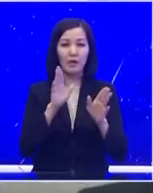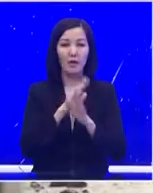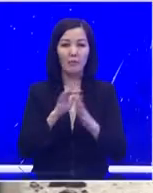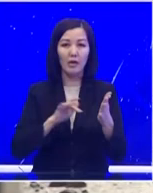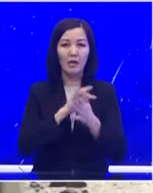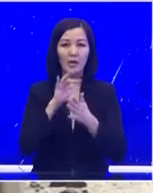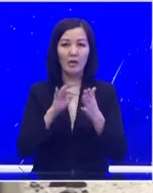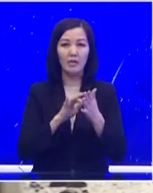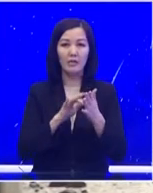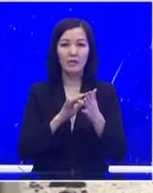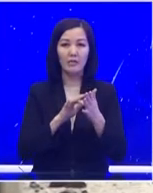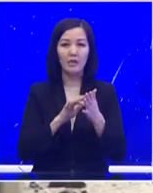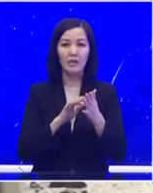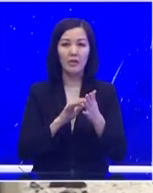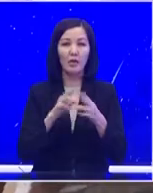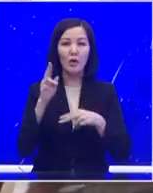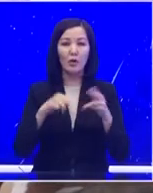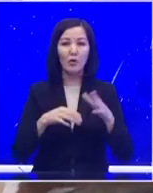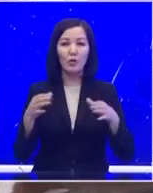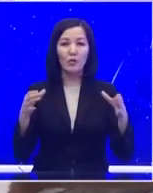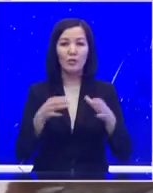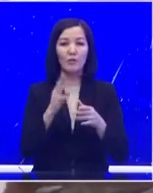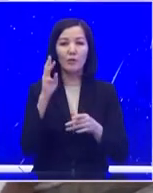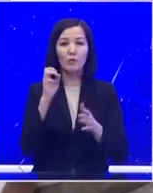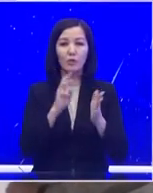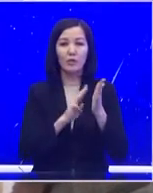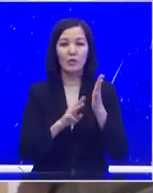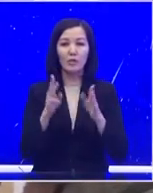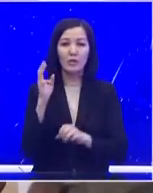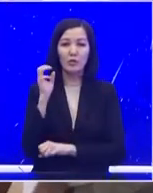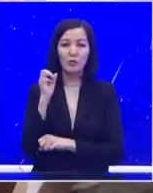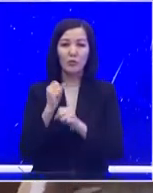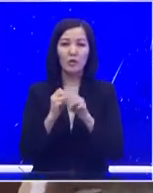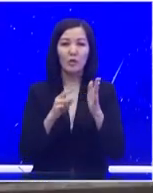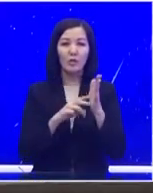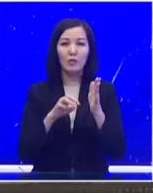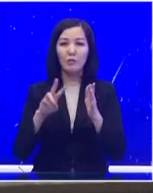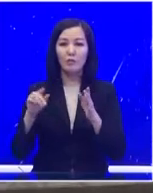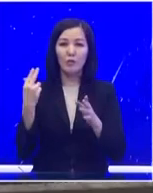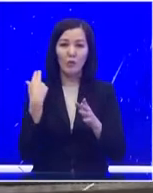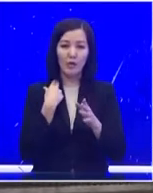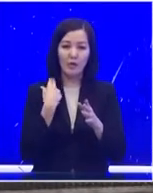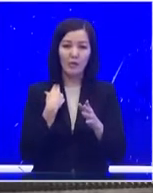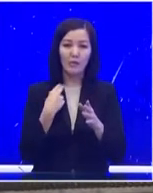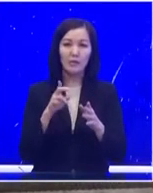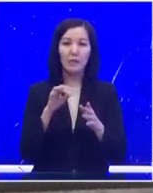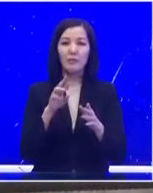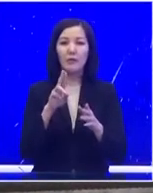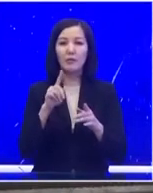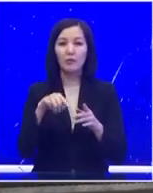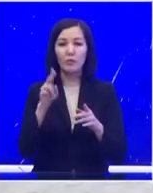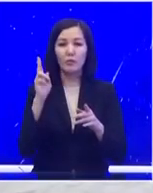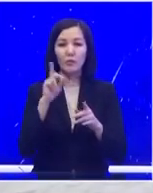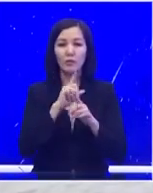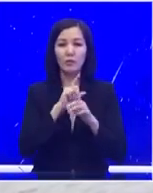қаласындағы МО-25 Мостоатрат компаниясы. 380 жұмысшыға 107 миллион теңге қарыз. Бұл Рязанов атындағы номері